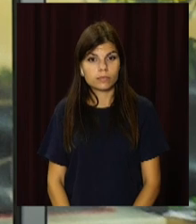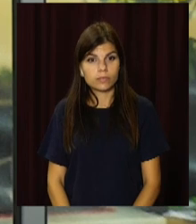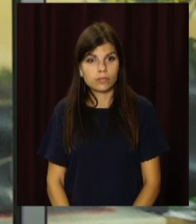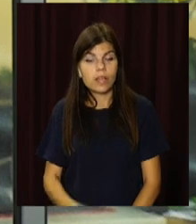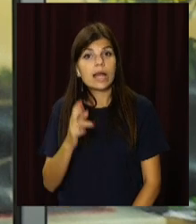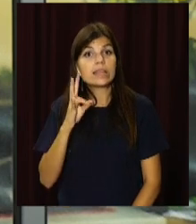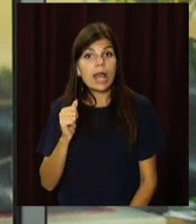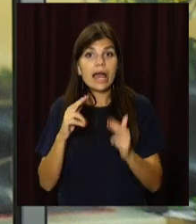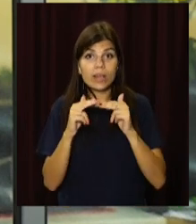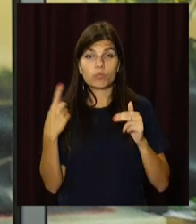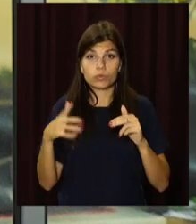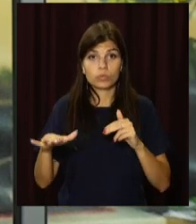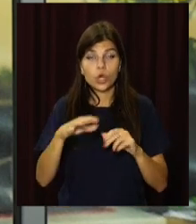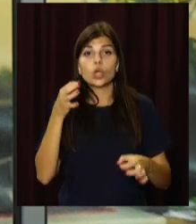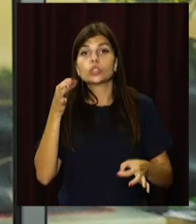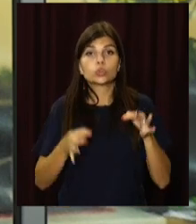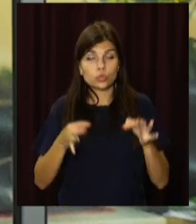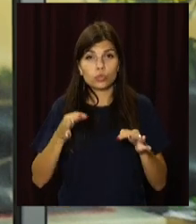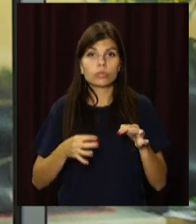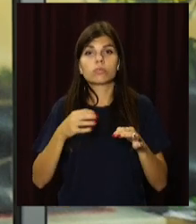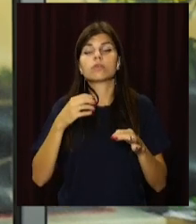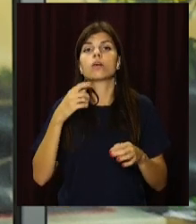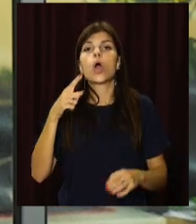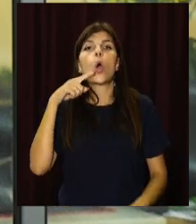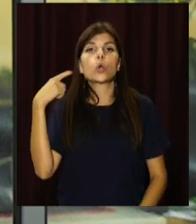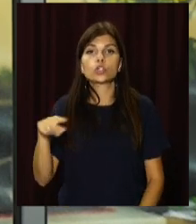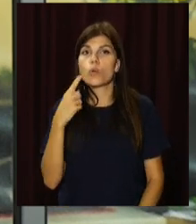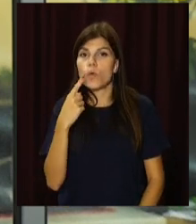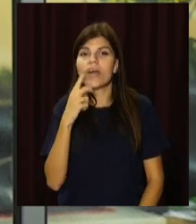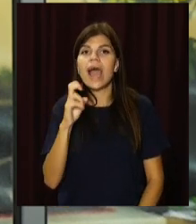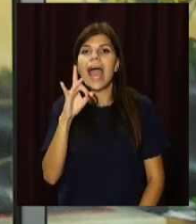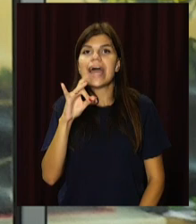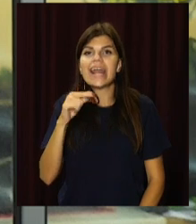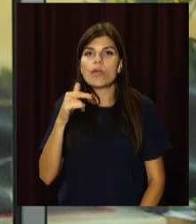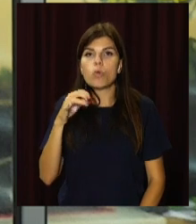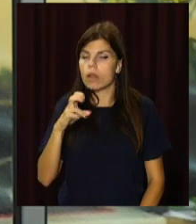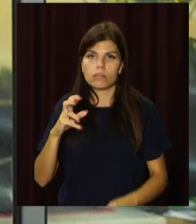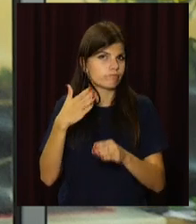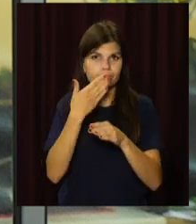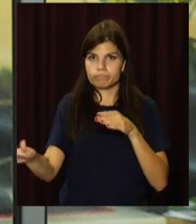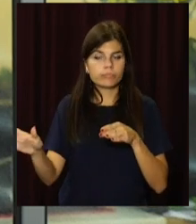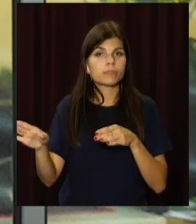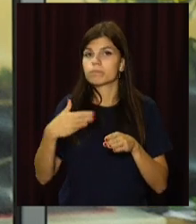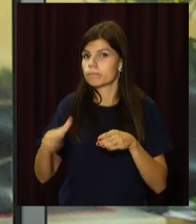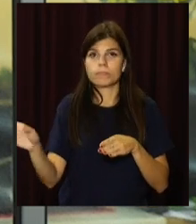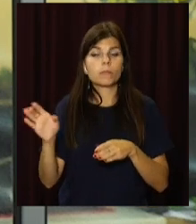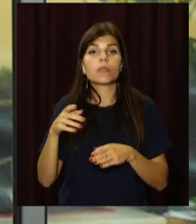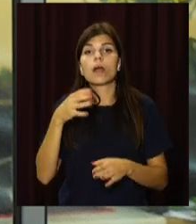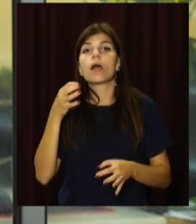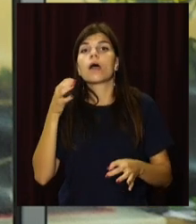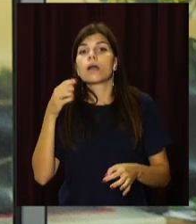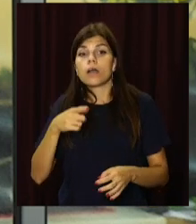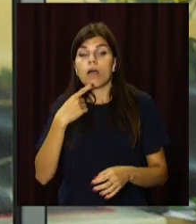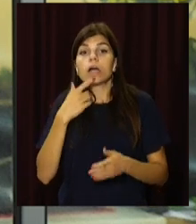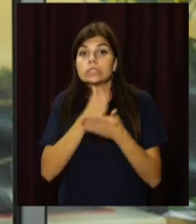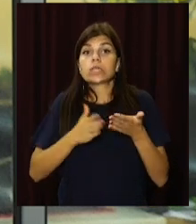На Дніпропетровщині суд позбавив російську мову статусу регіональної. Дніпропетровський окружний адміністративний суд